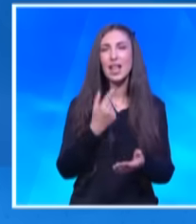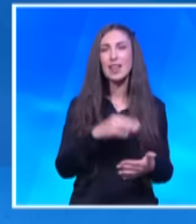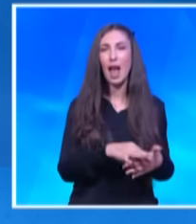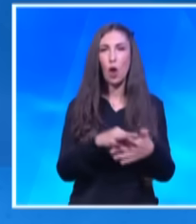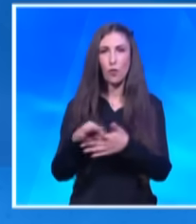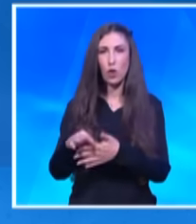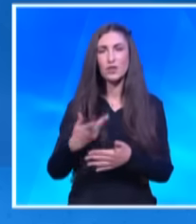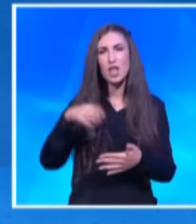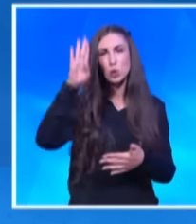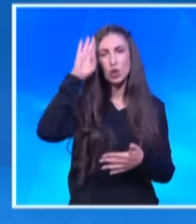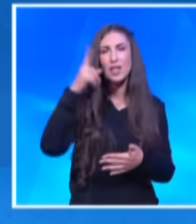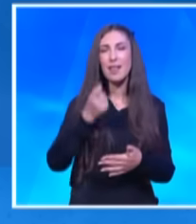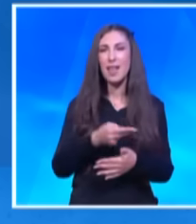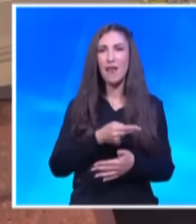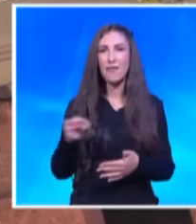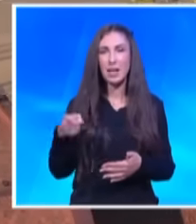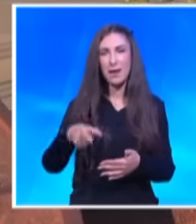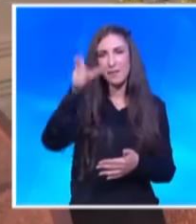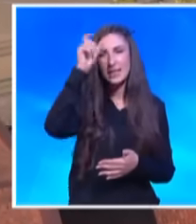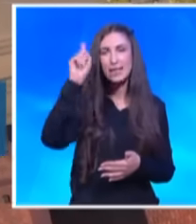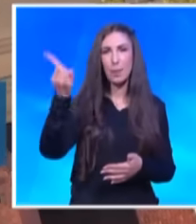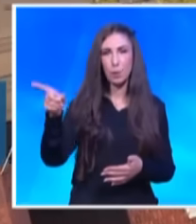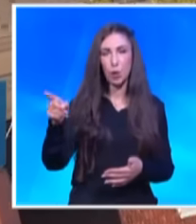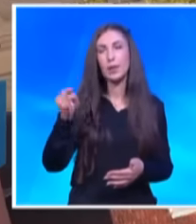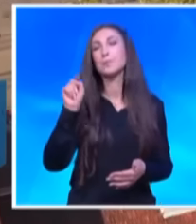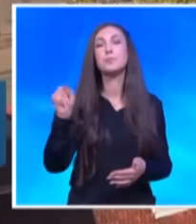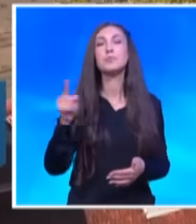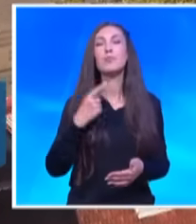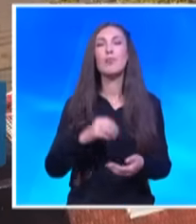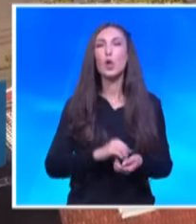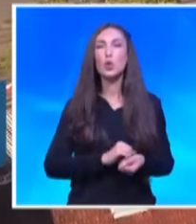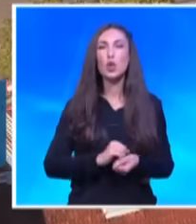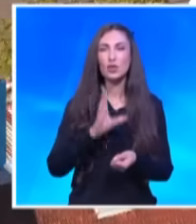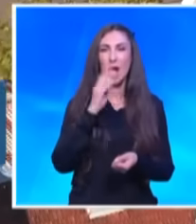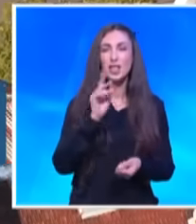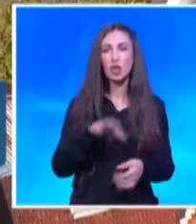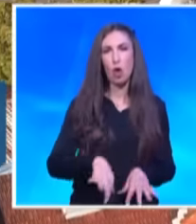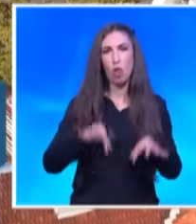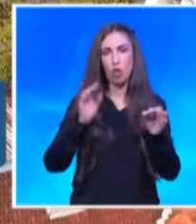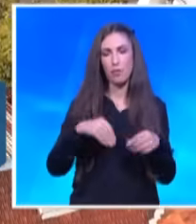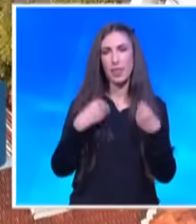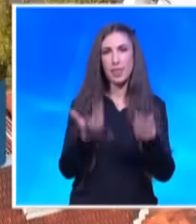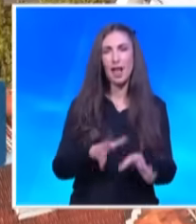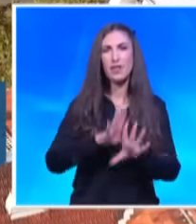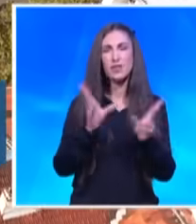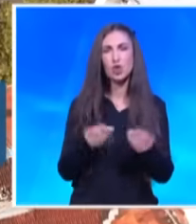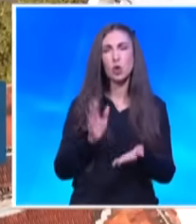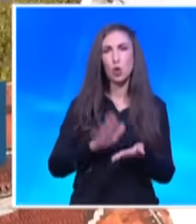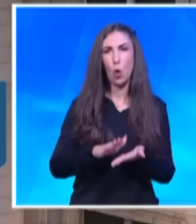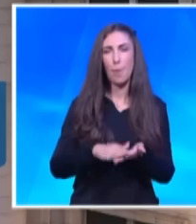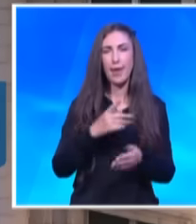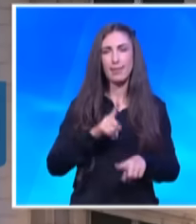или служител на дружеството в Истанбул. От дружеството заявиха още и, че са готови да предоставят всички документи